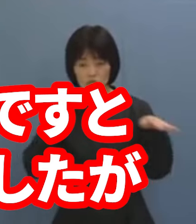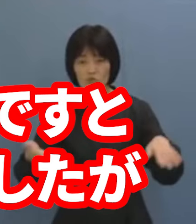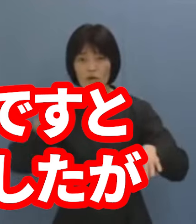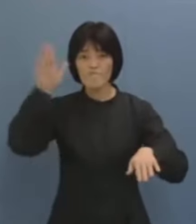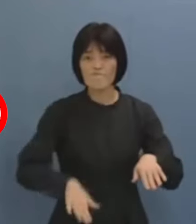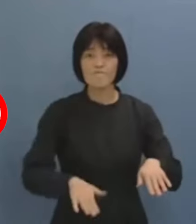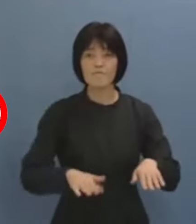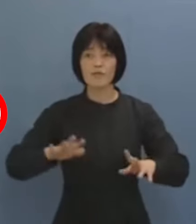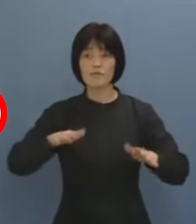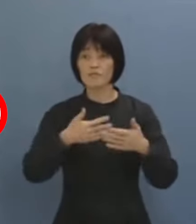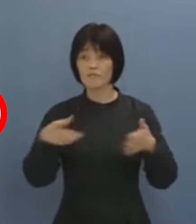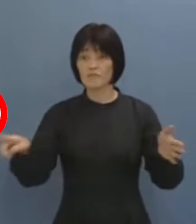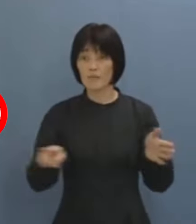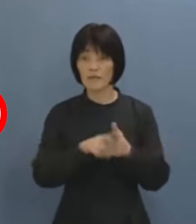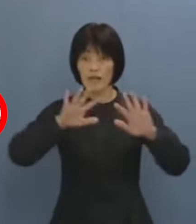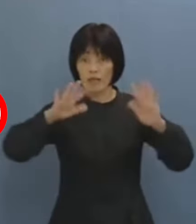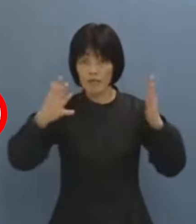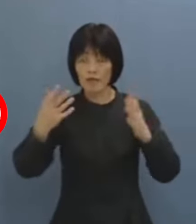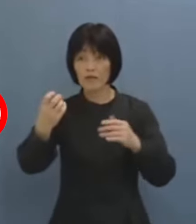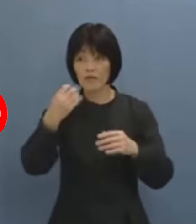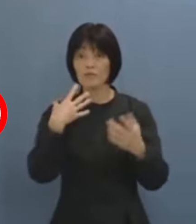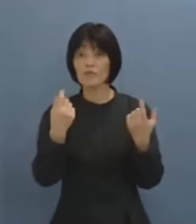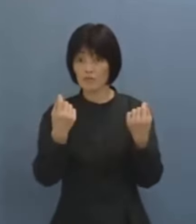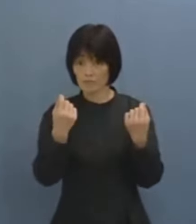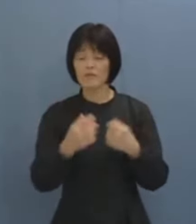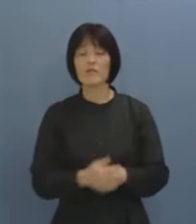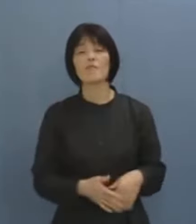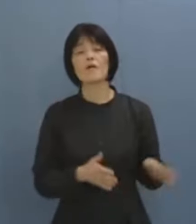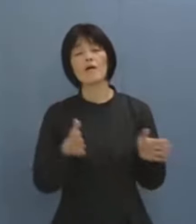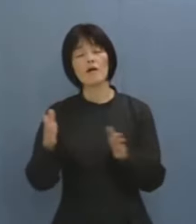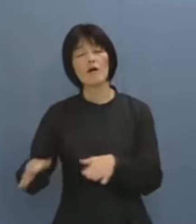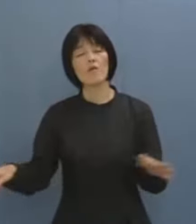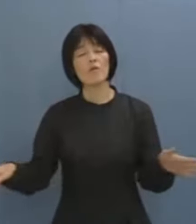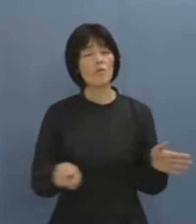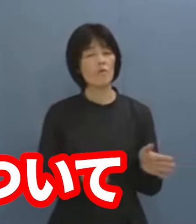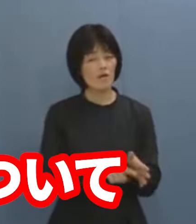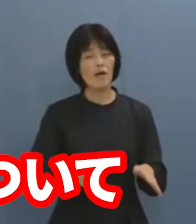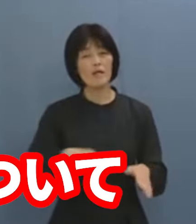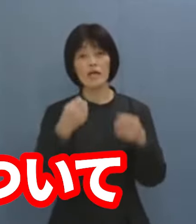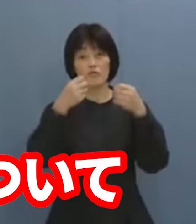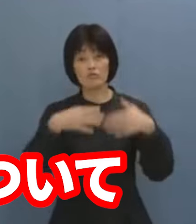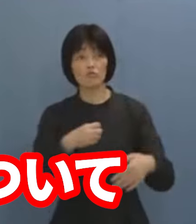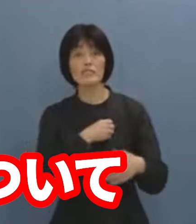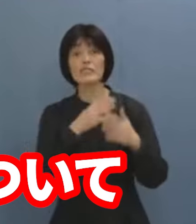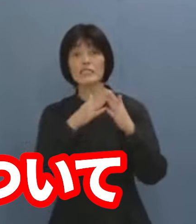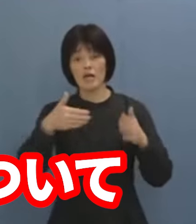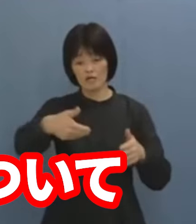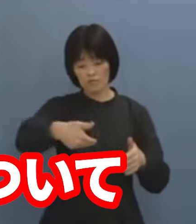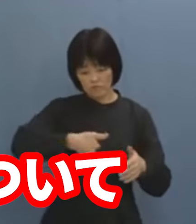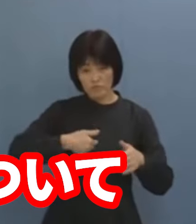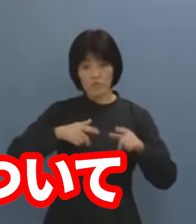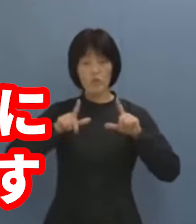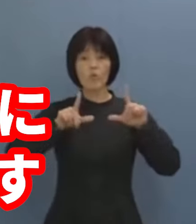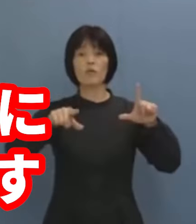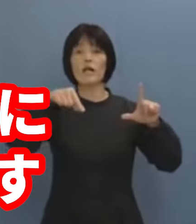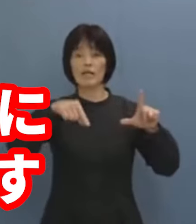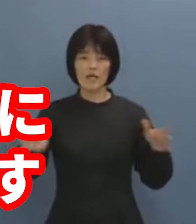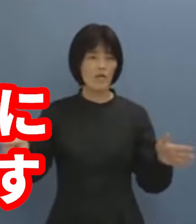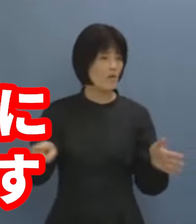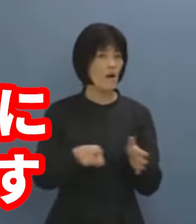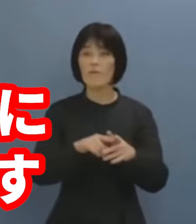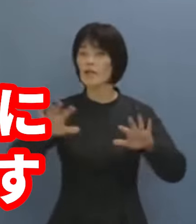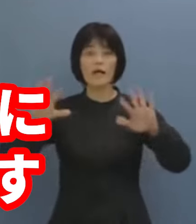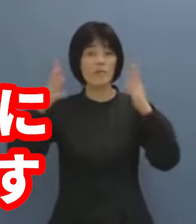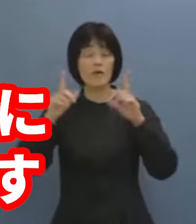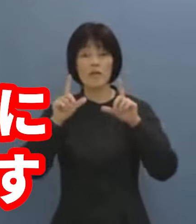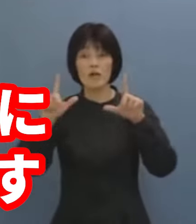が、一方、まあ、今回の百条委員会の承認尋問で知事はこれまで否定されていた机を叩いたという部分について、まあ、メモを読みながら